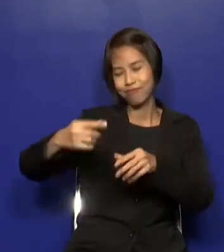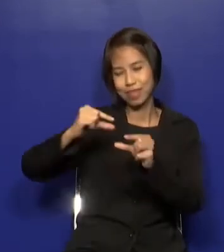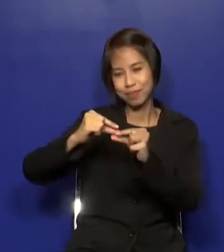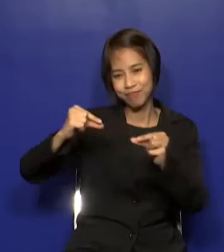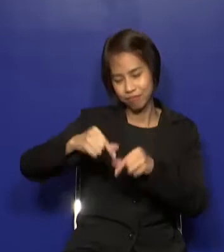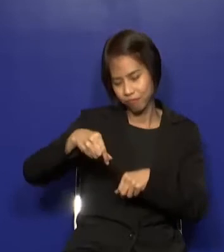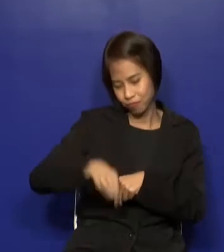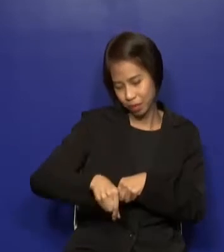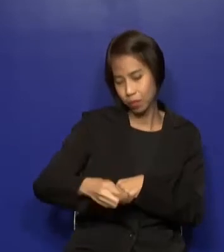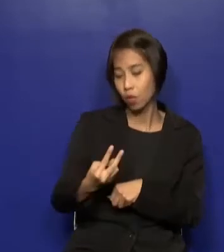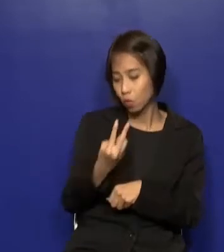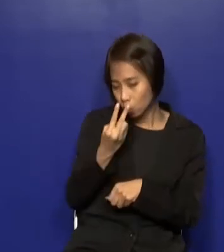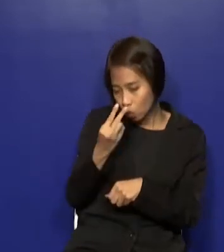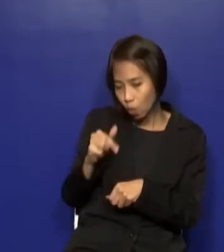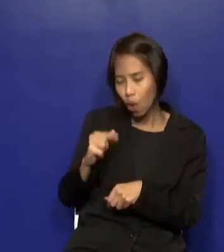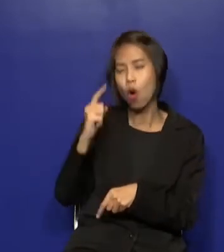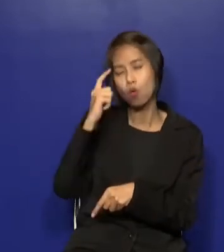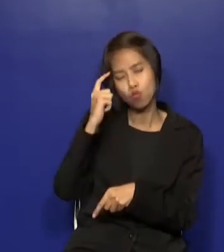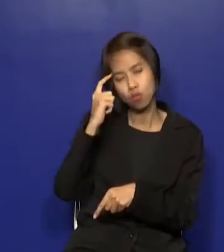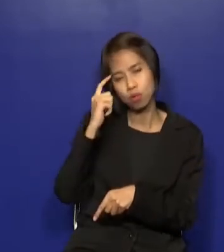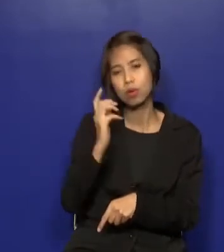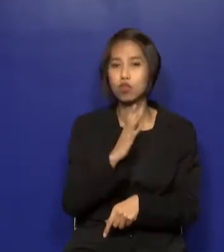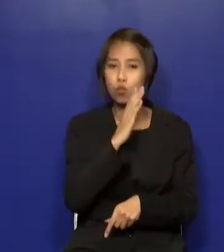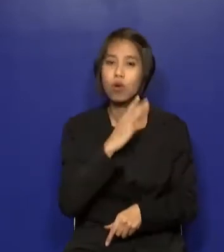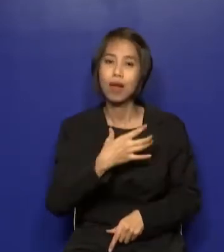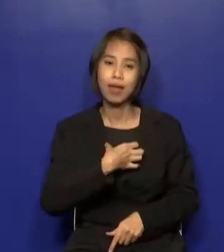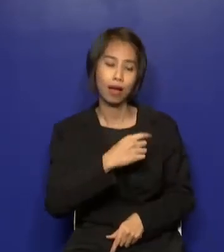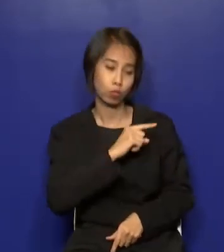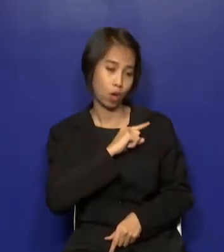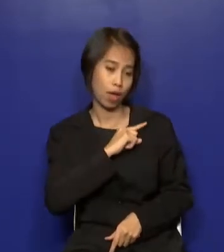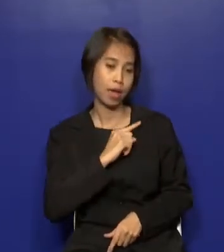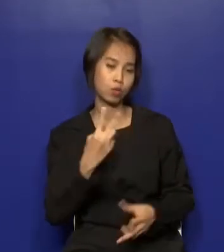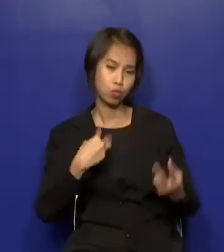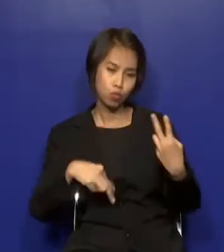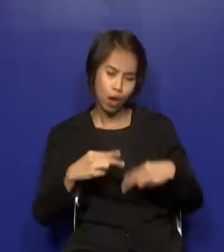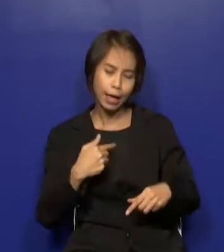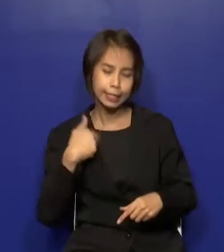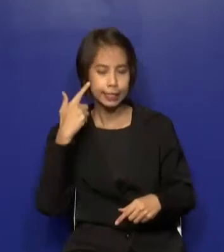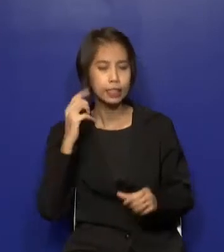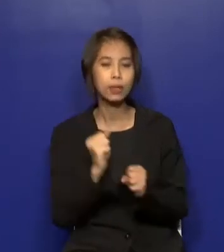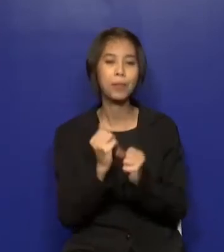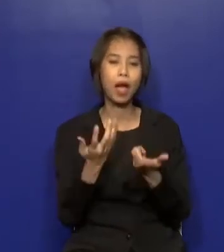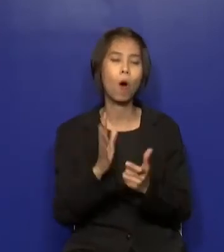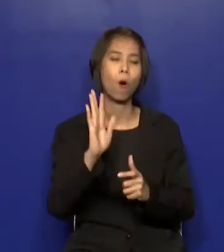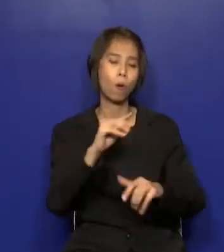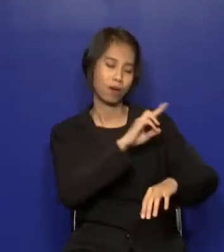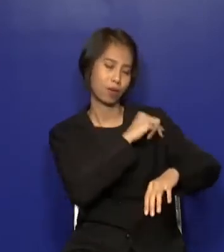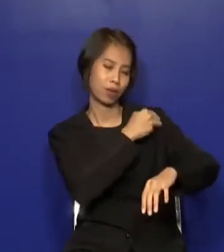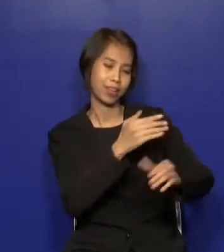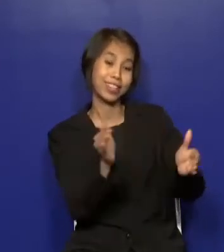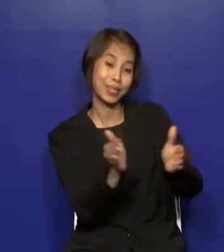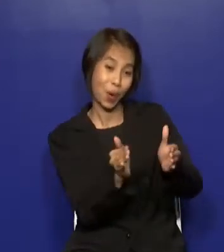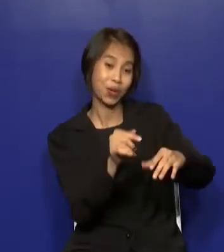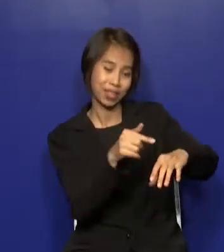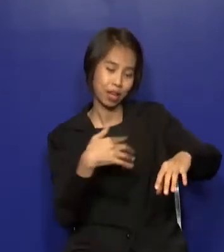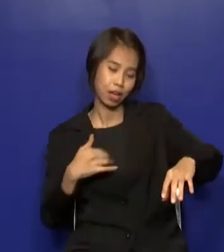านั้นถ้าเขาประสงค์จะดูแลตัวเองเขาก็สามารถเดินเข้าไปที่คลินิกไหนก็ได้ไปตรวจดูว่าค่าอายุครรภ์เท่าไหร่